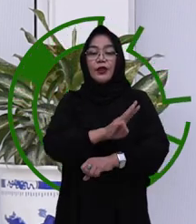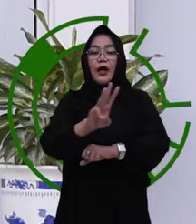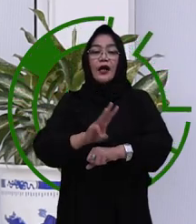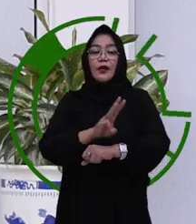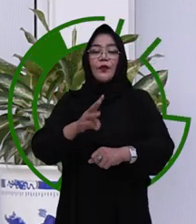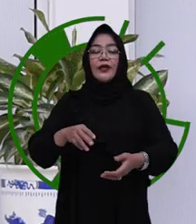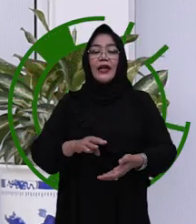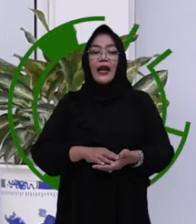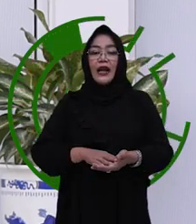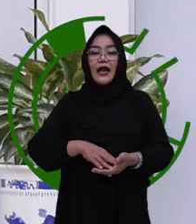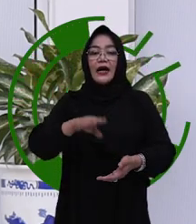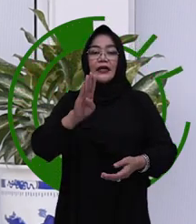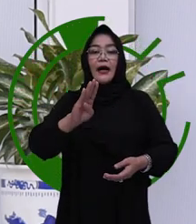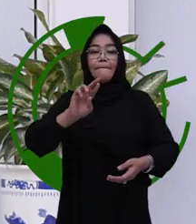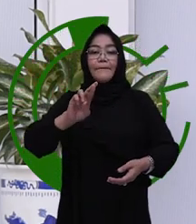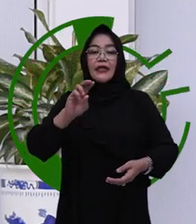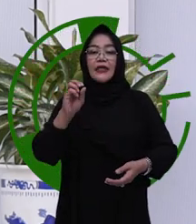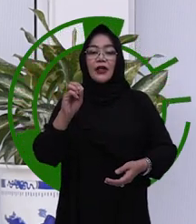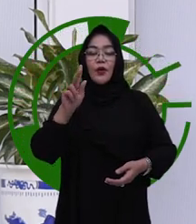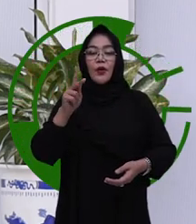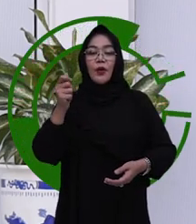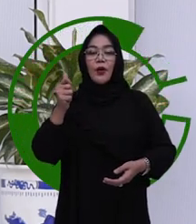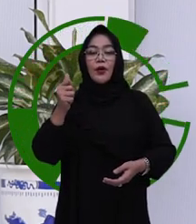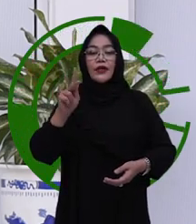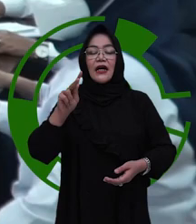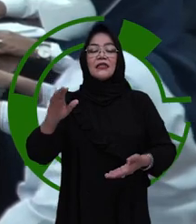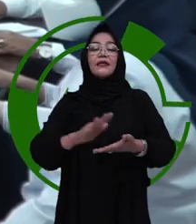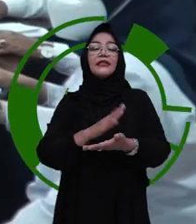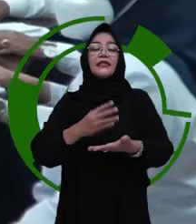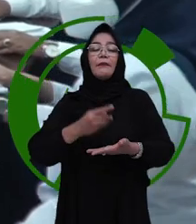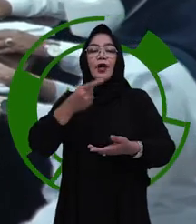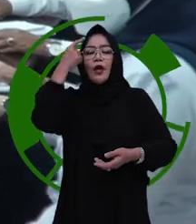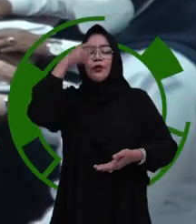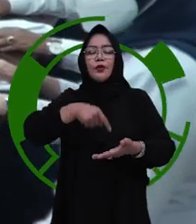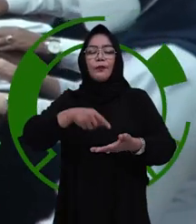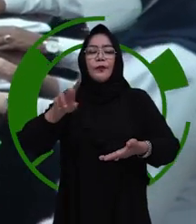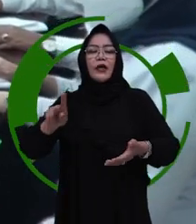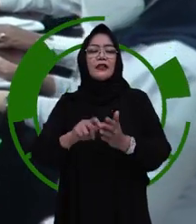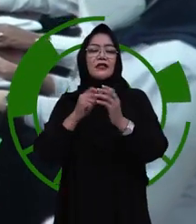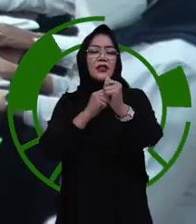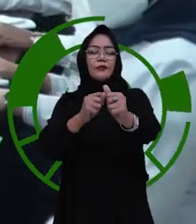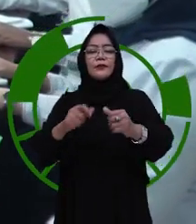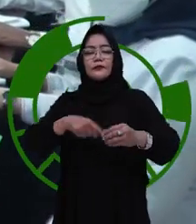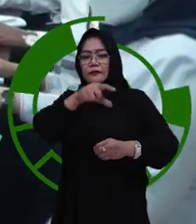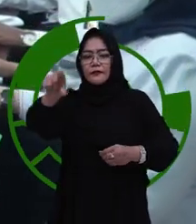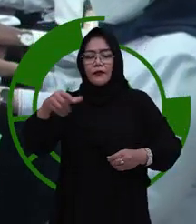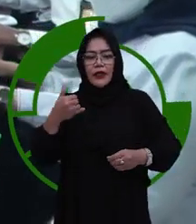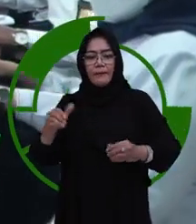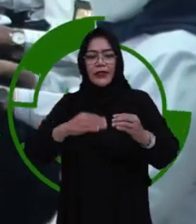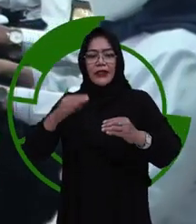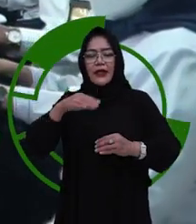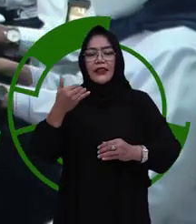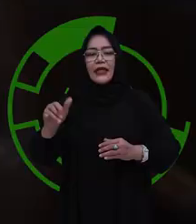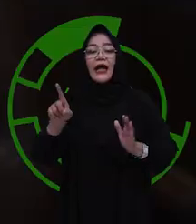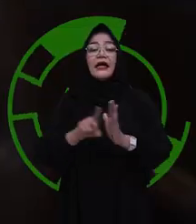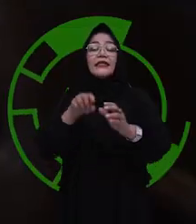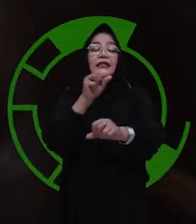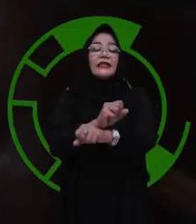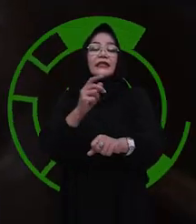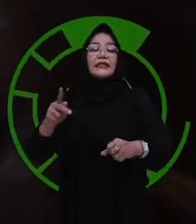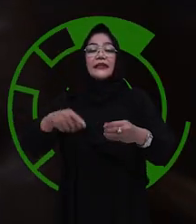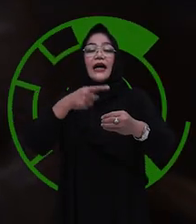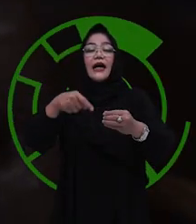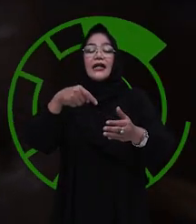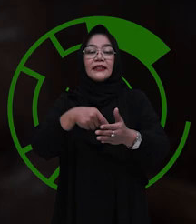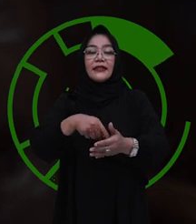wilayah birokrasi bersih dan melayani. Untuk mewujudkan hal tersebut, segala peningkatan telah dilakukan. Hal